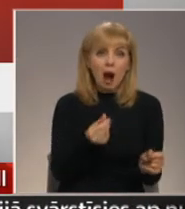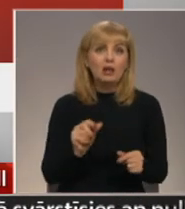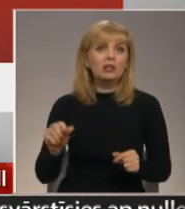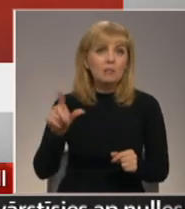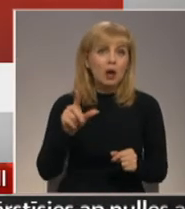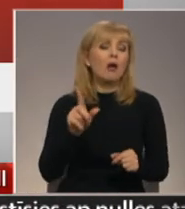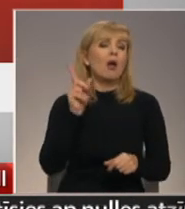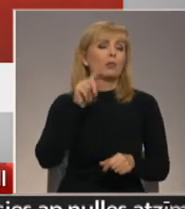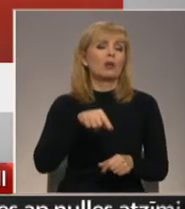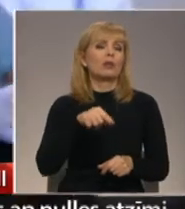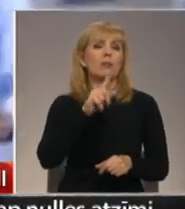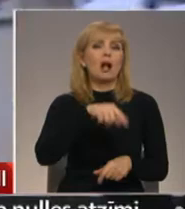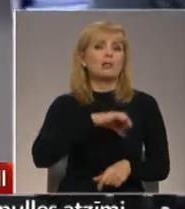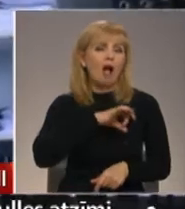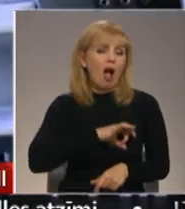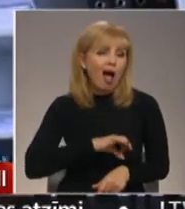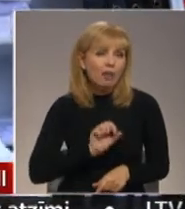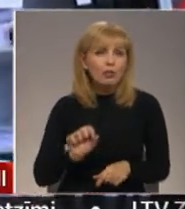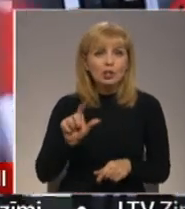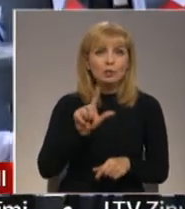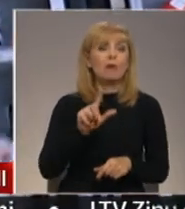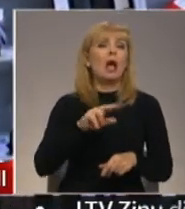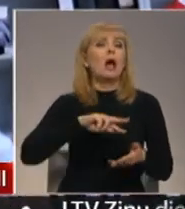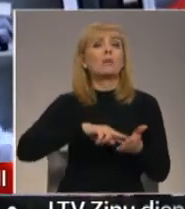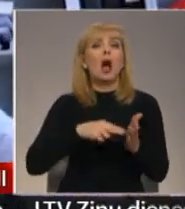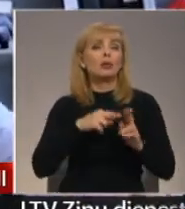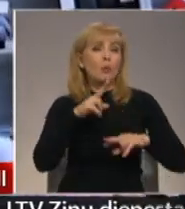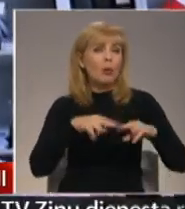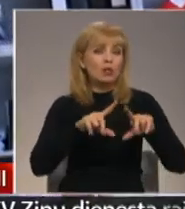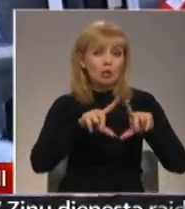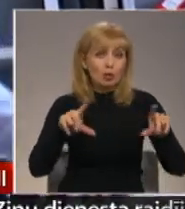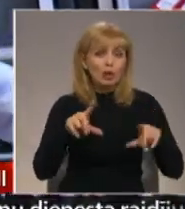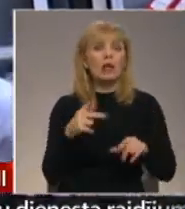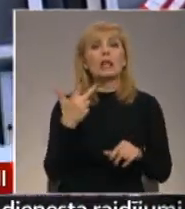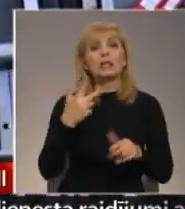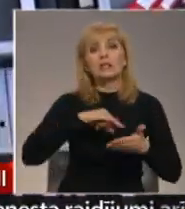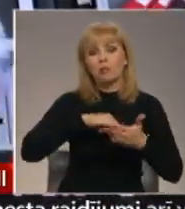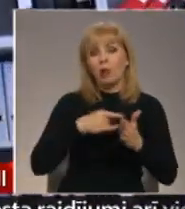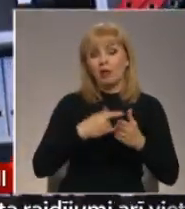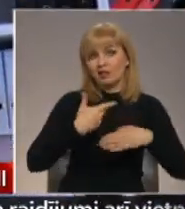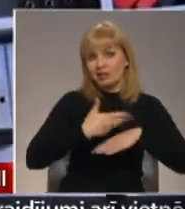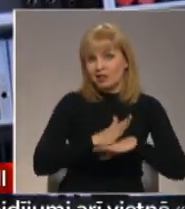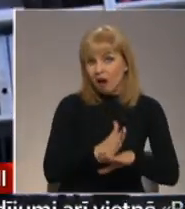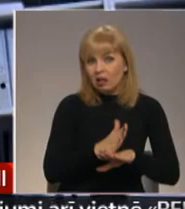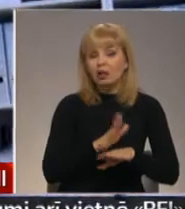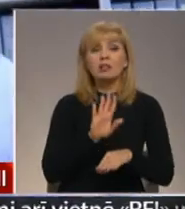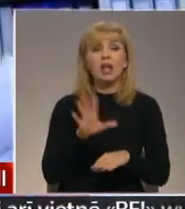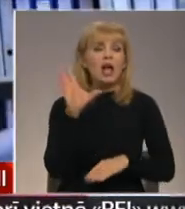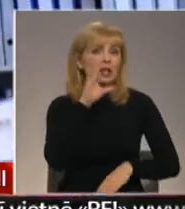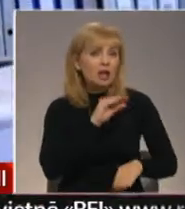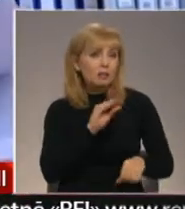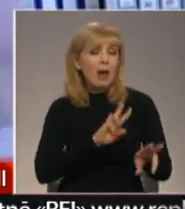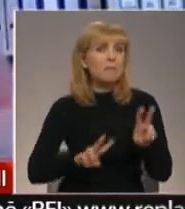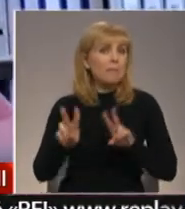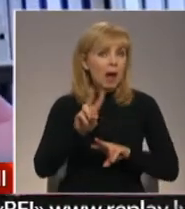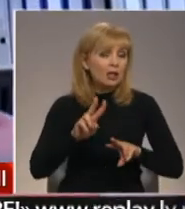pieaugušajām augu prasībām. Plānojot skolas būvniecību, projekts sadalīts trīs kārtās, un šobrīd tiekot meklēt iespēju būvniecības